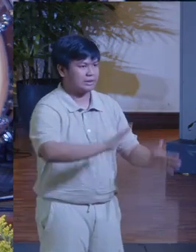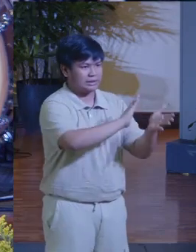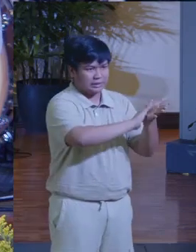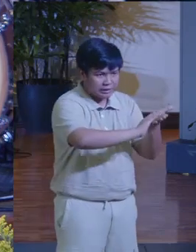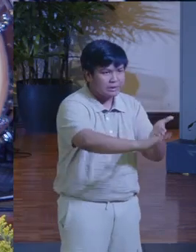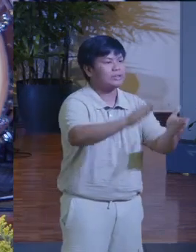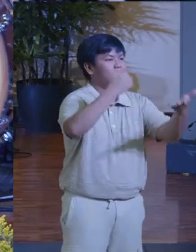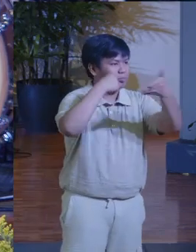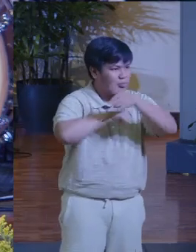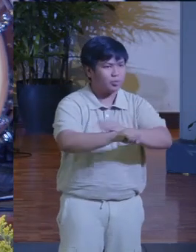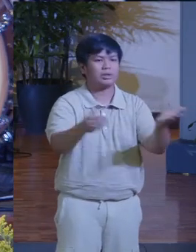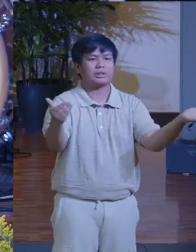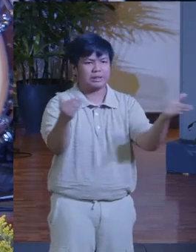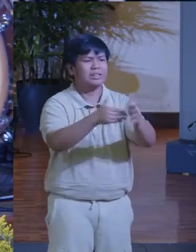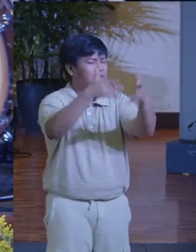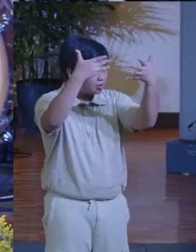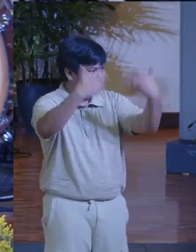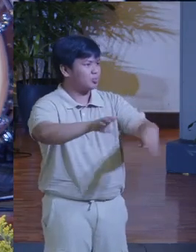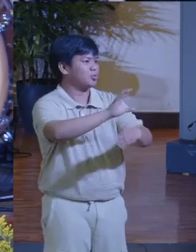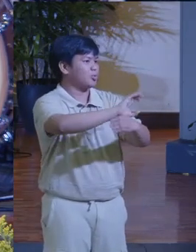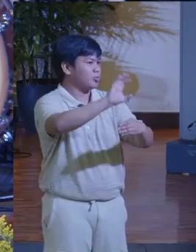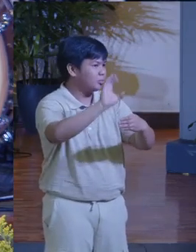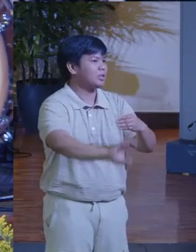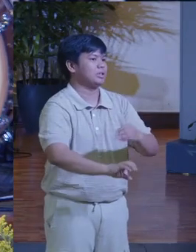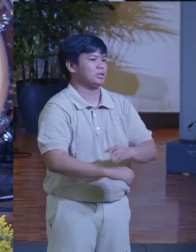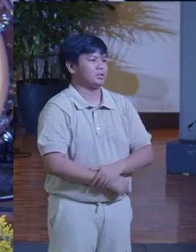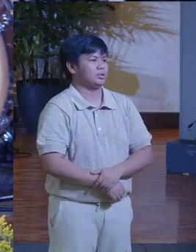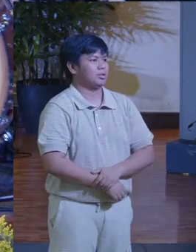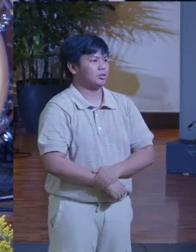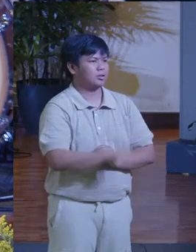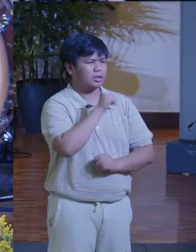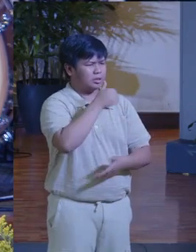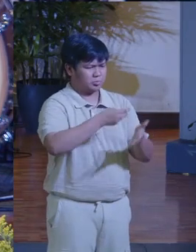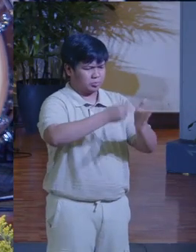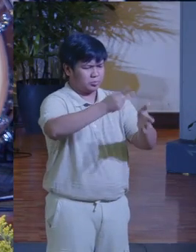na, tapos na yun. Minsanan lang yun.